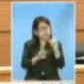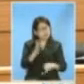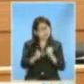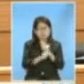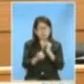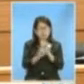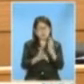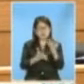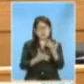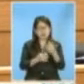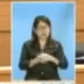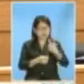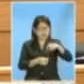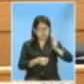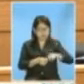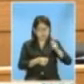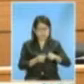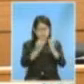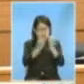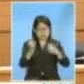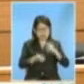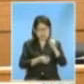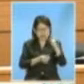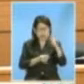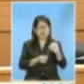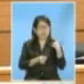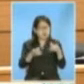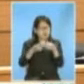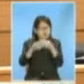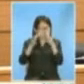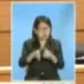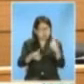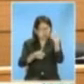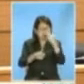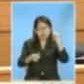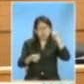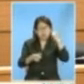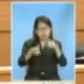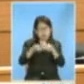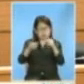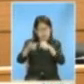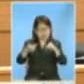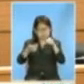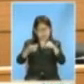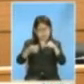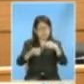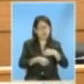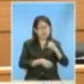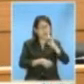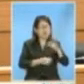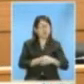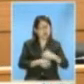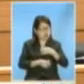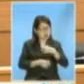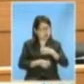ศาลรัฐธรรมนูญสั่งก็มีบุคคลหนึ่งนะครับก็บอกว่าถ้าเดิน